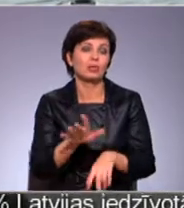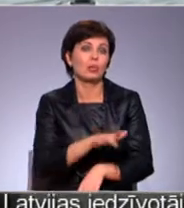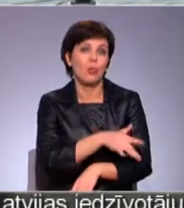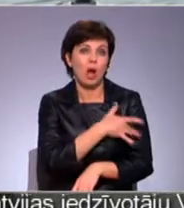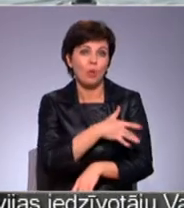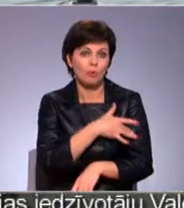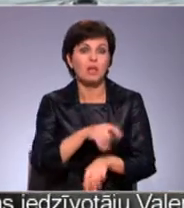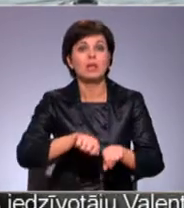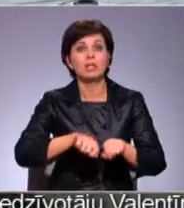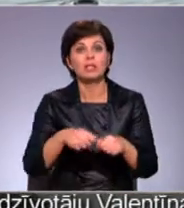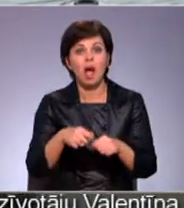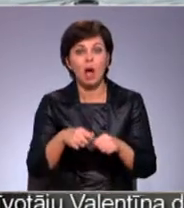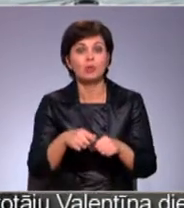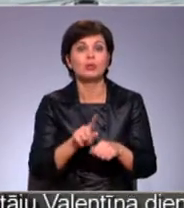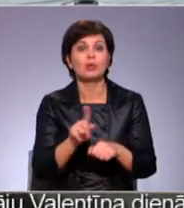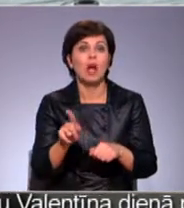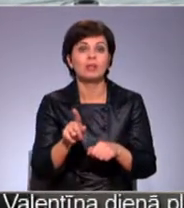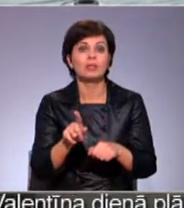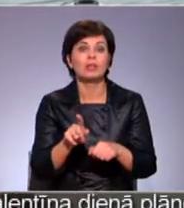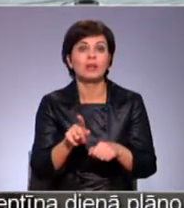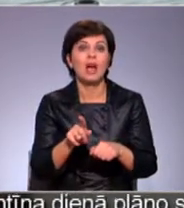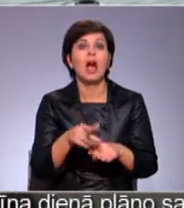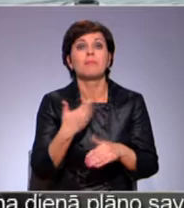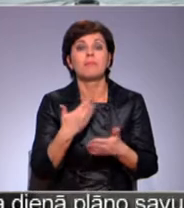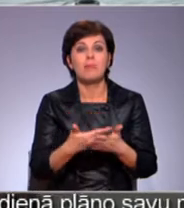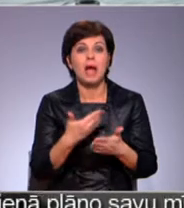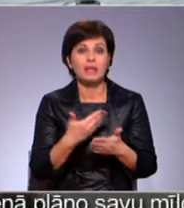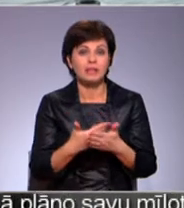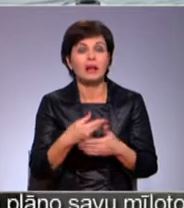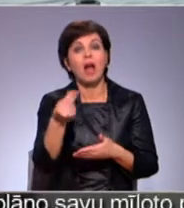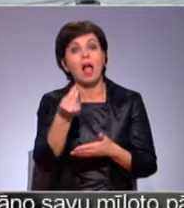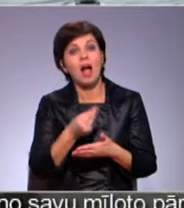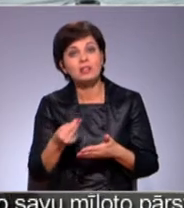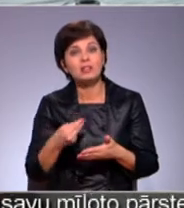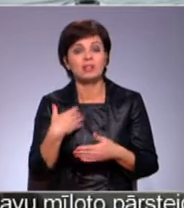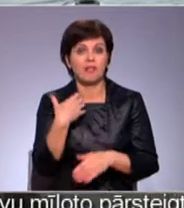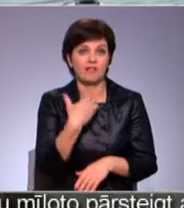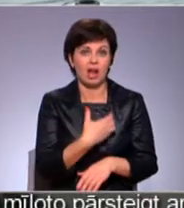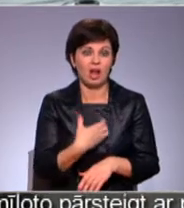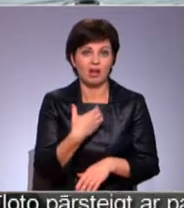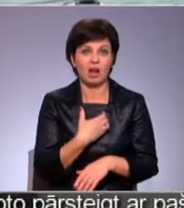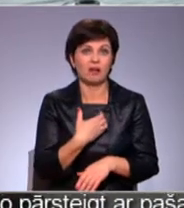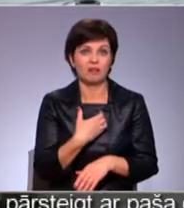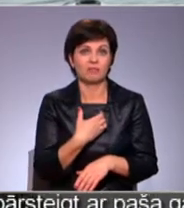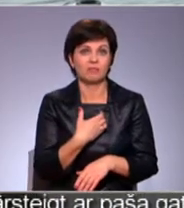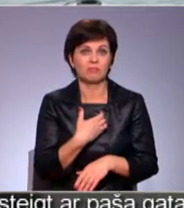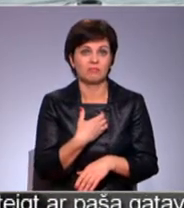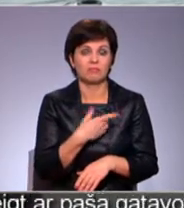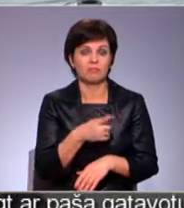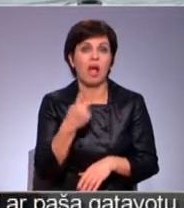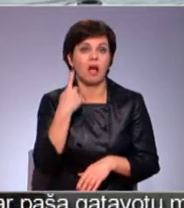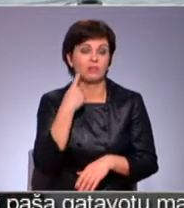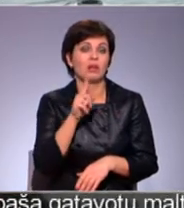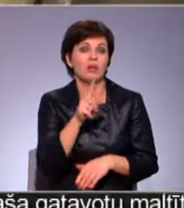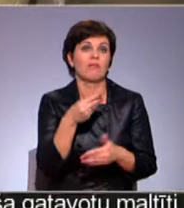ir un salūzis, vai tur kāds vērpjamais ratiņš. Es domāju, ka jā, ka tāds gleznes to vajadzētu, to jau apzinās, ka